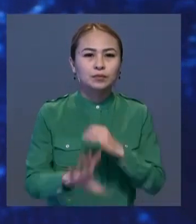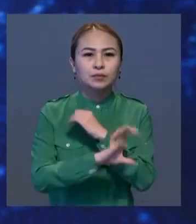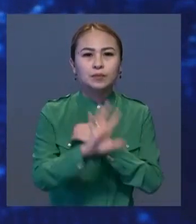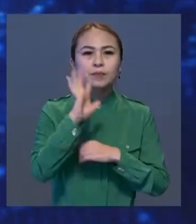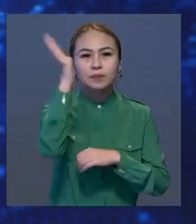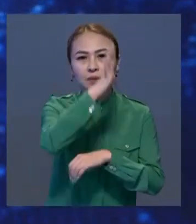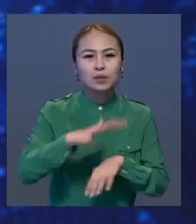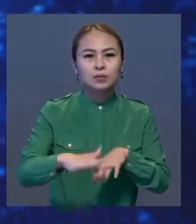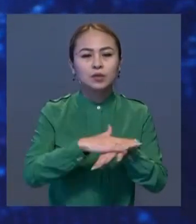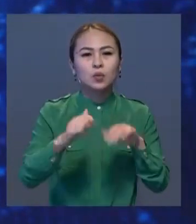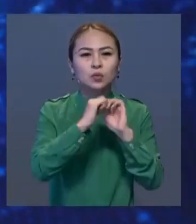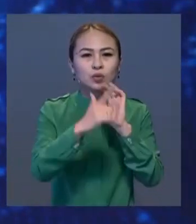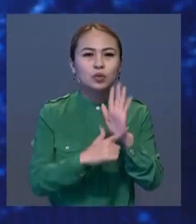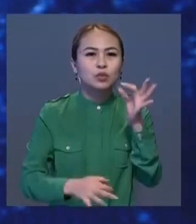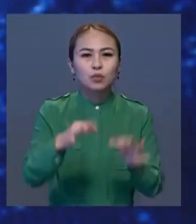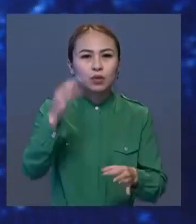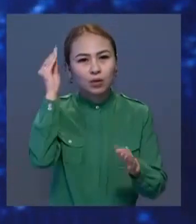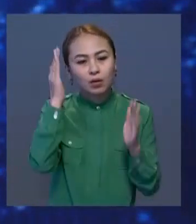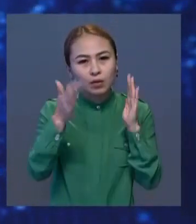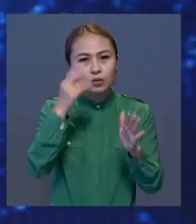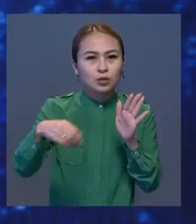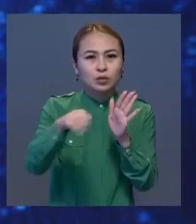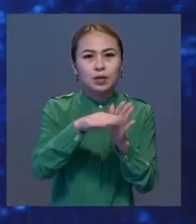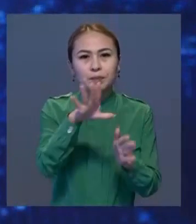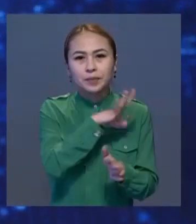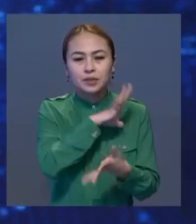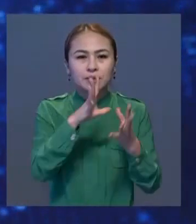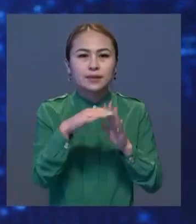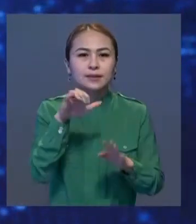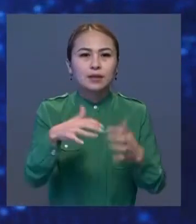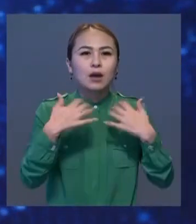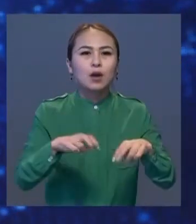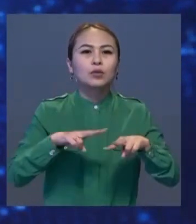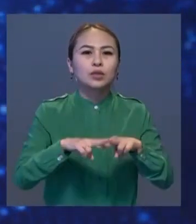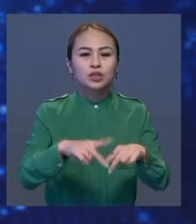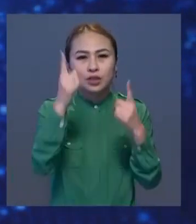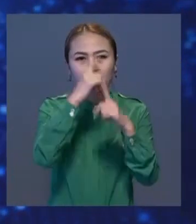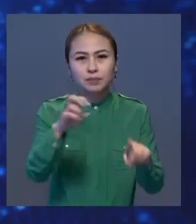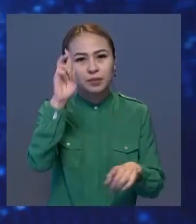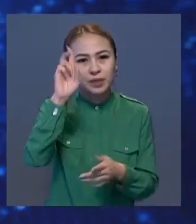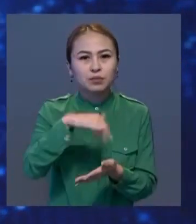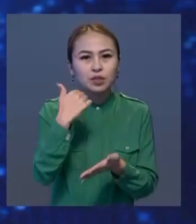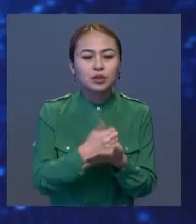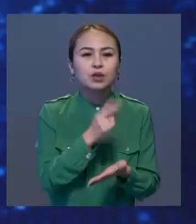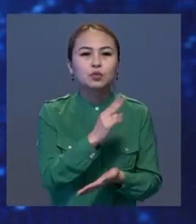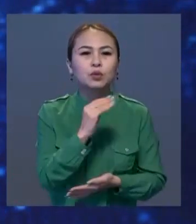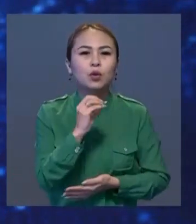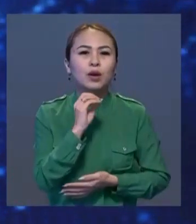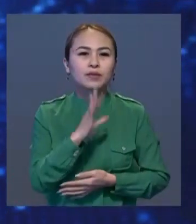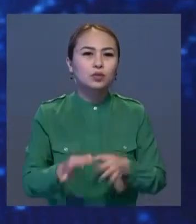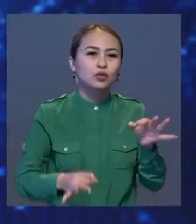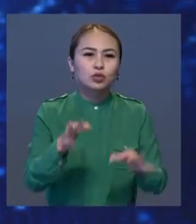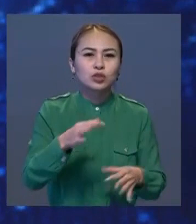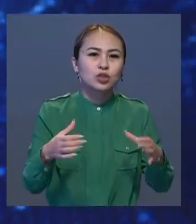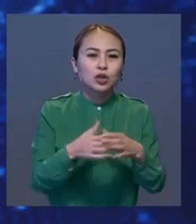Соңғы 5 жылда елімізде 17 судья жемқорлықсымен сотталған. Бұл жағымсыз статистика Ақордада жарияланды. Мемлекет басшысы Қасым Жомарт